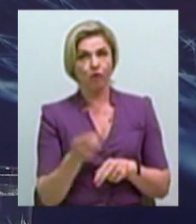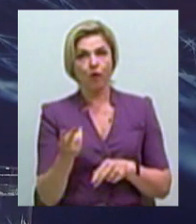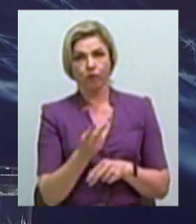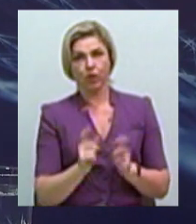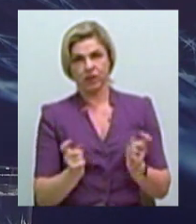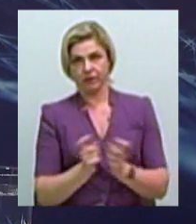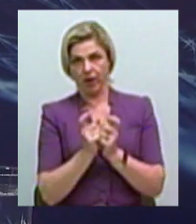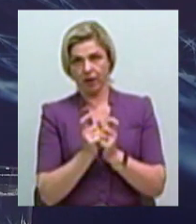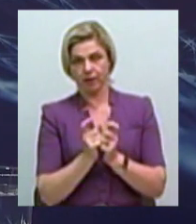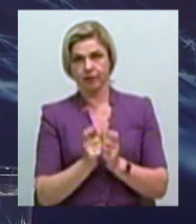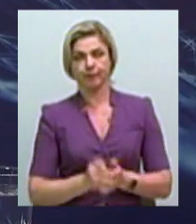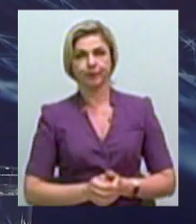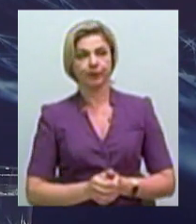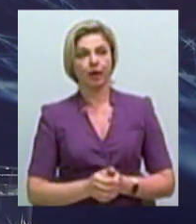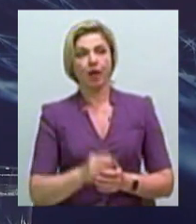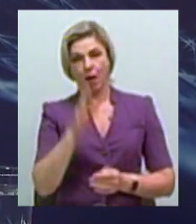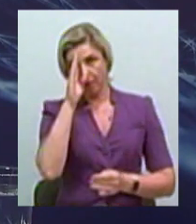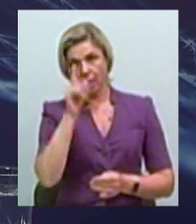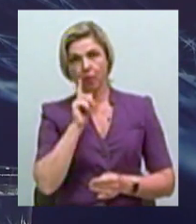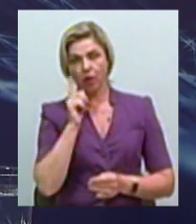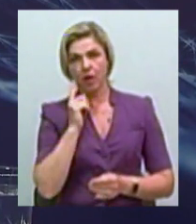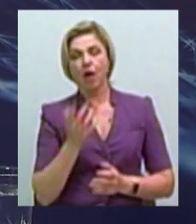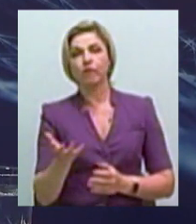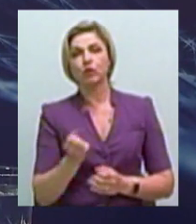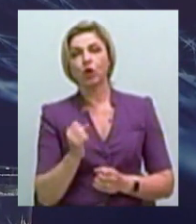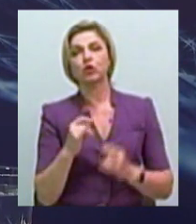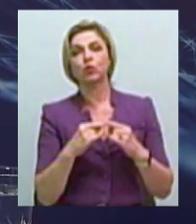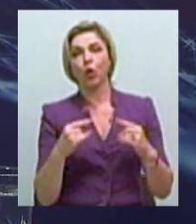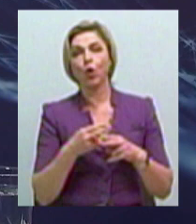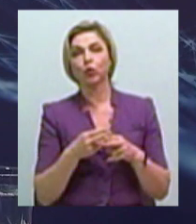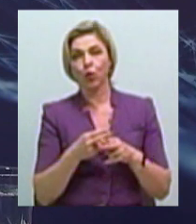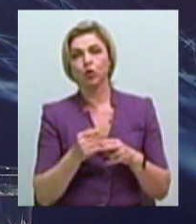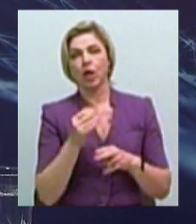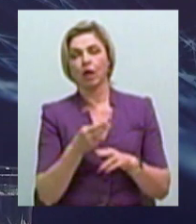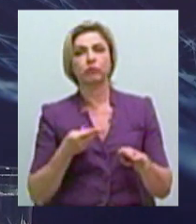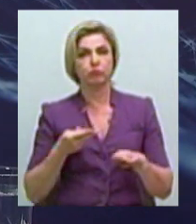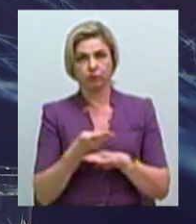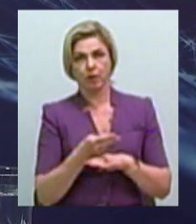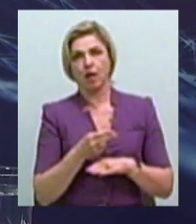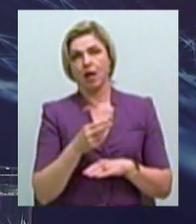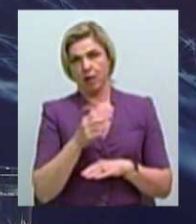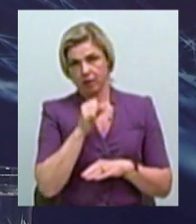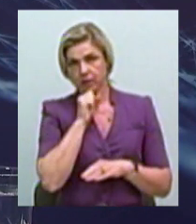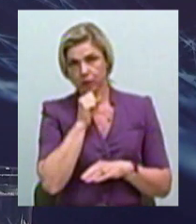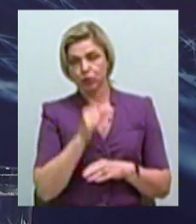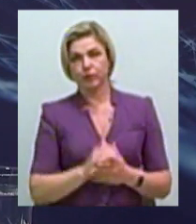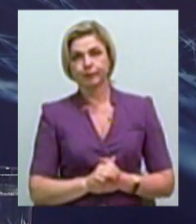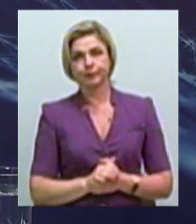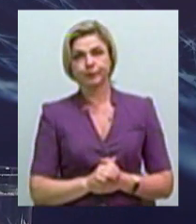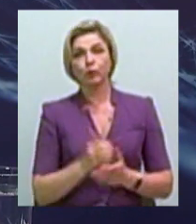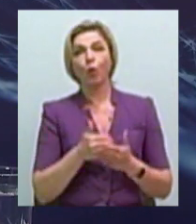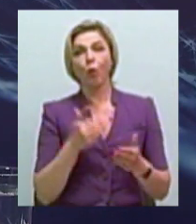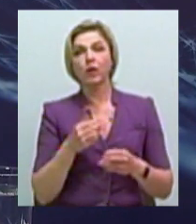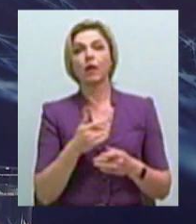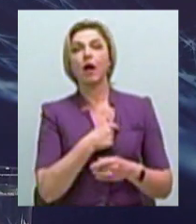почали сваритися. Парубок схопив зі столу ножа та наніс декілька ударів потерпілому. Від